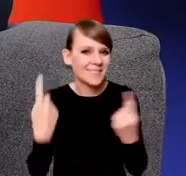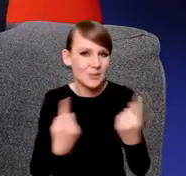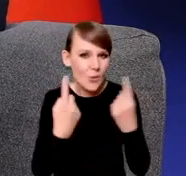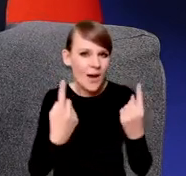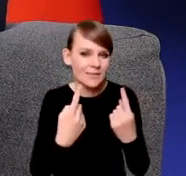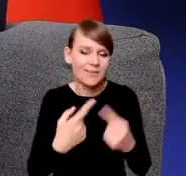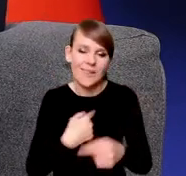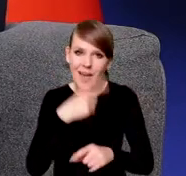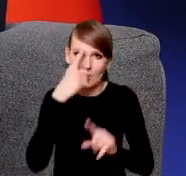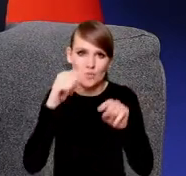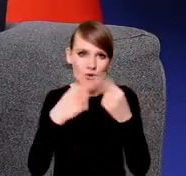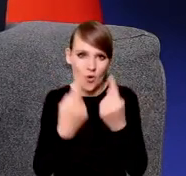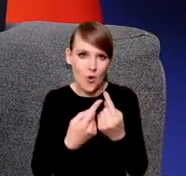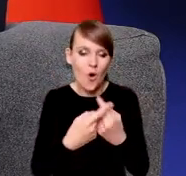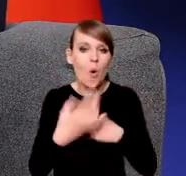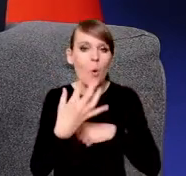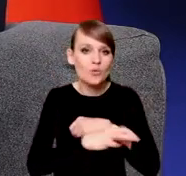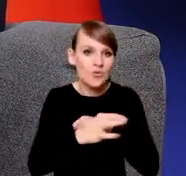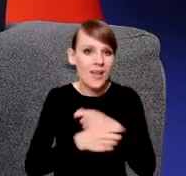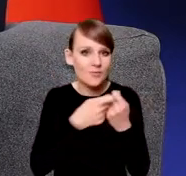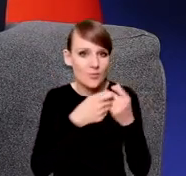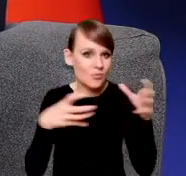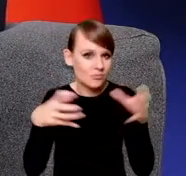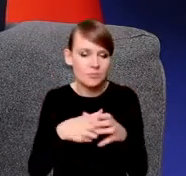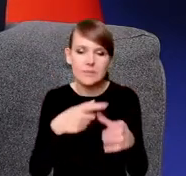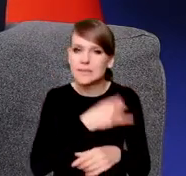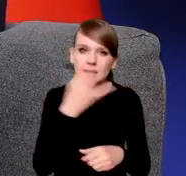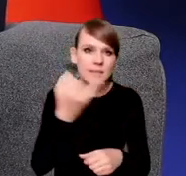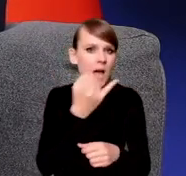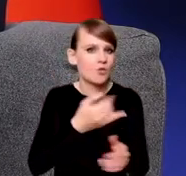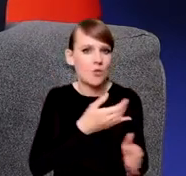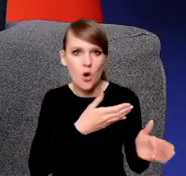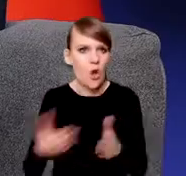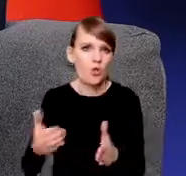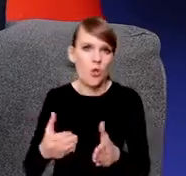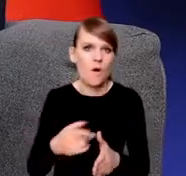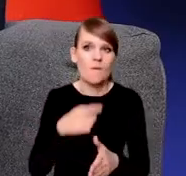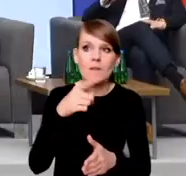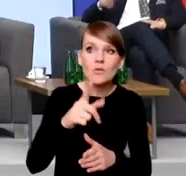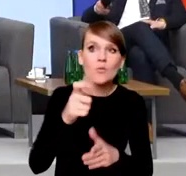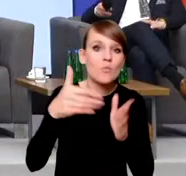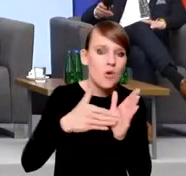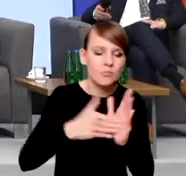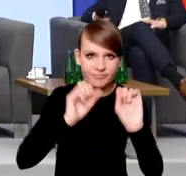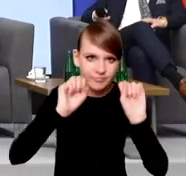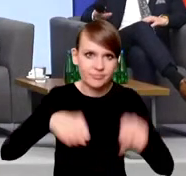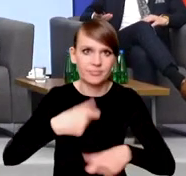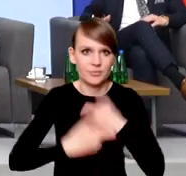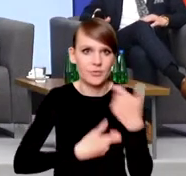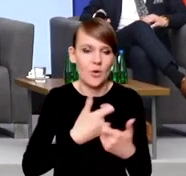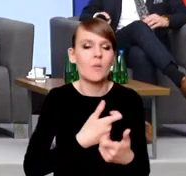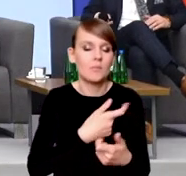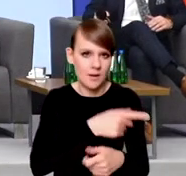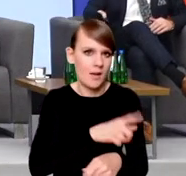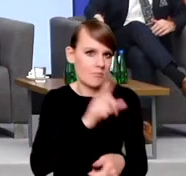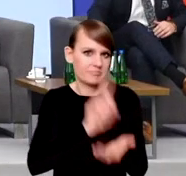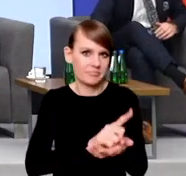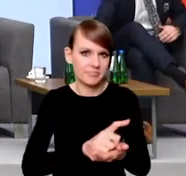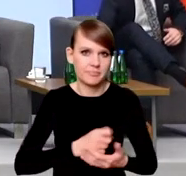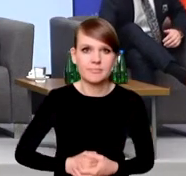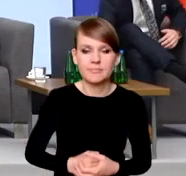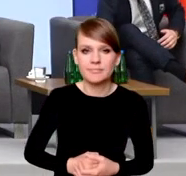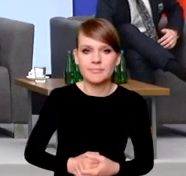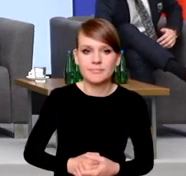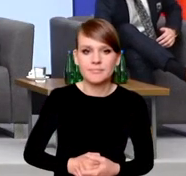przekonany, że wspólnota akademicka zawsze na te potrzeby odpowiada i odpowiada na nie przede wszystkim skutecznie. Wiem, że jest jeszcze jedno